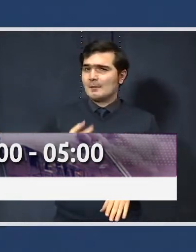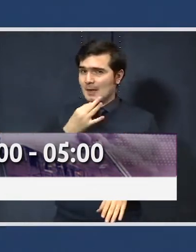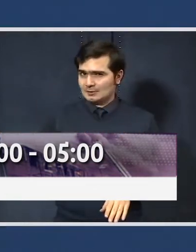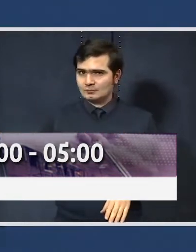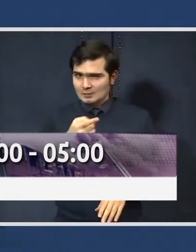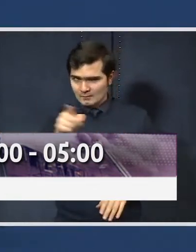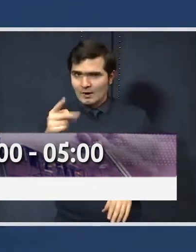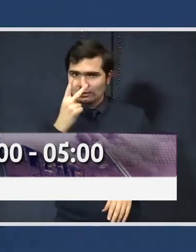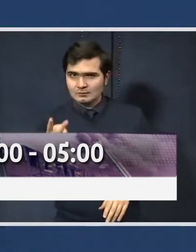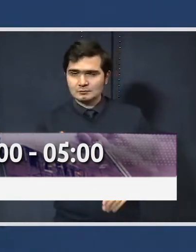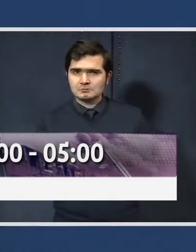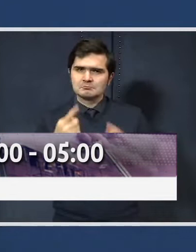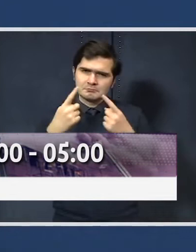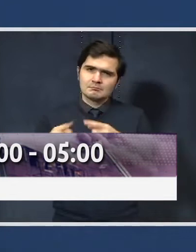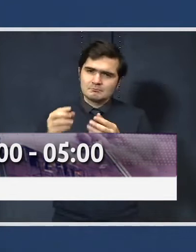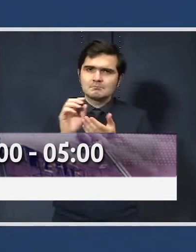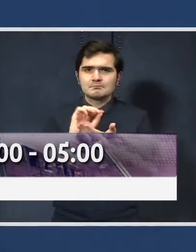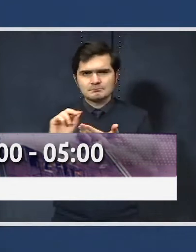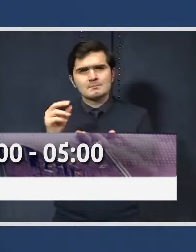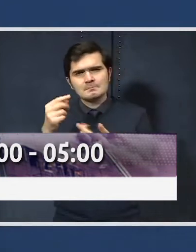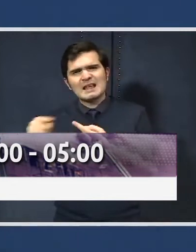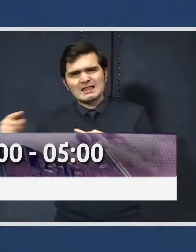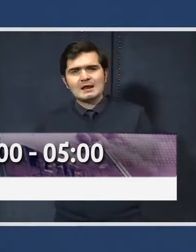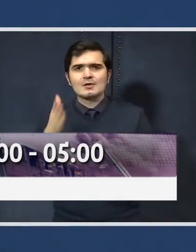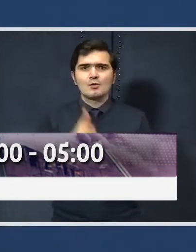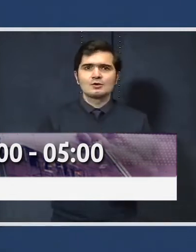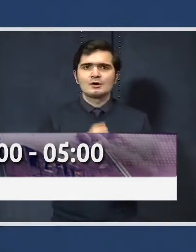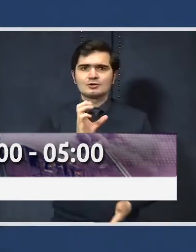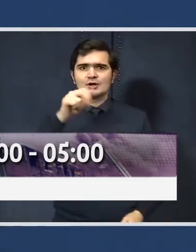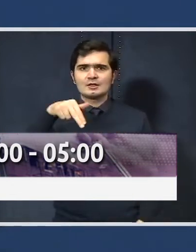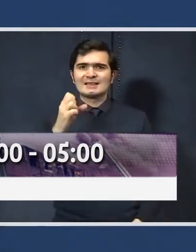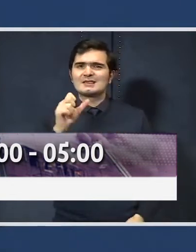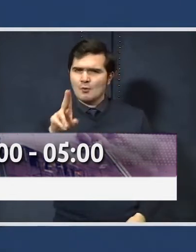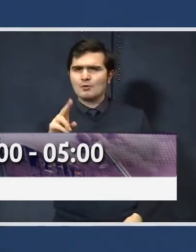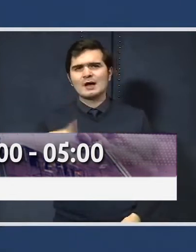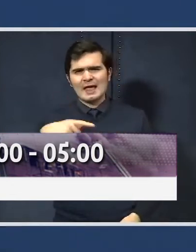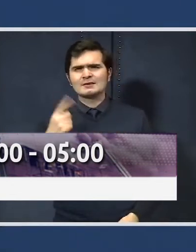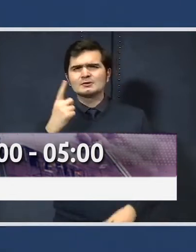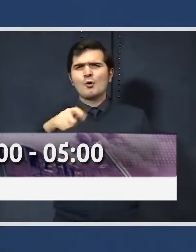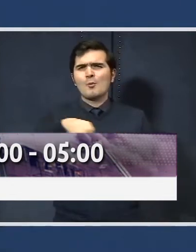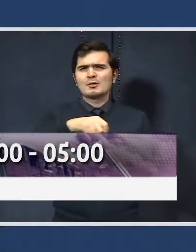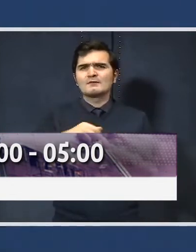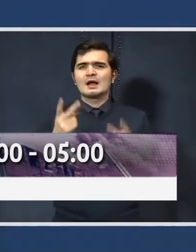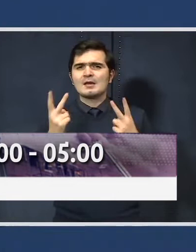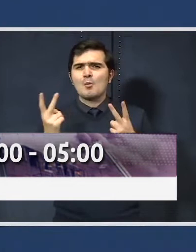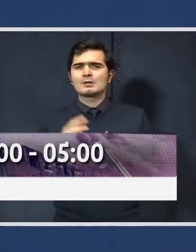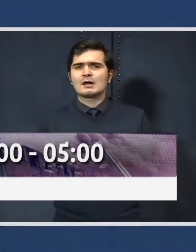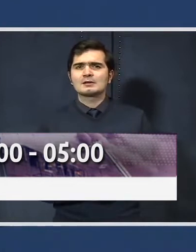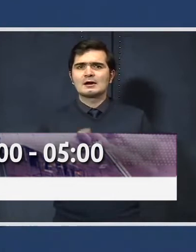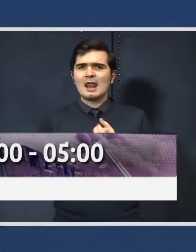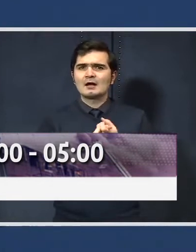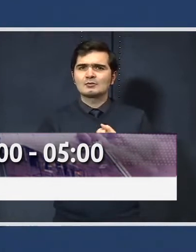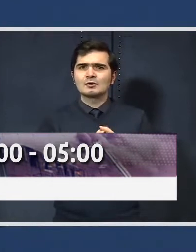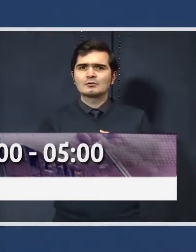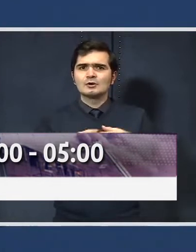detalii prin hotărârea de modificare importanta cea referitoare